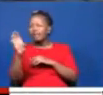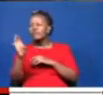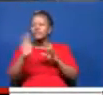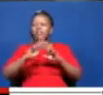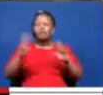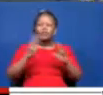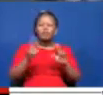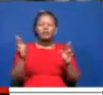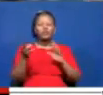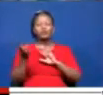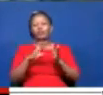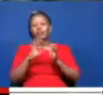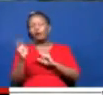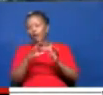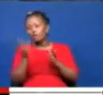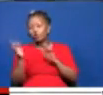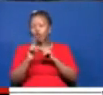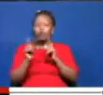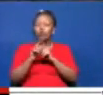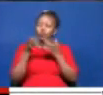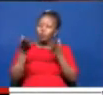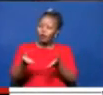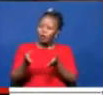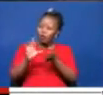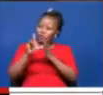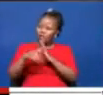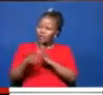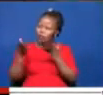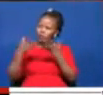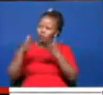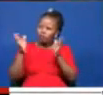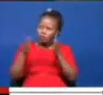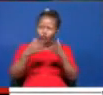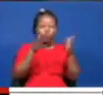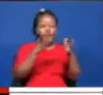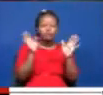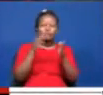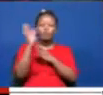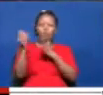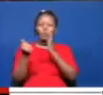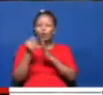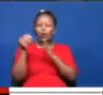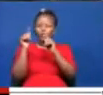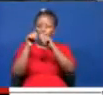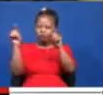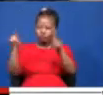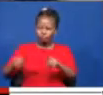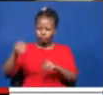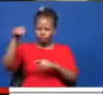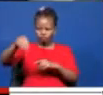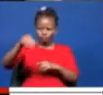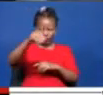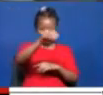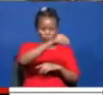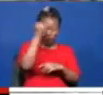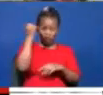ndio wanaanza kufungua hayo makacha ili itakapotimia saa